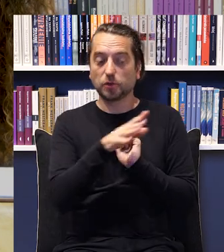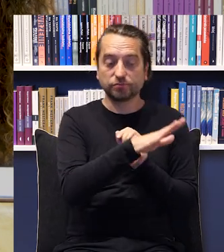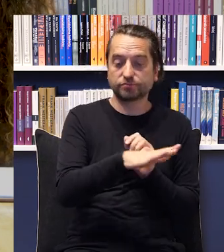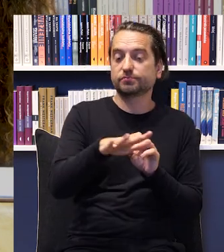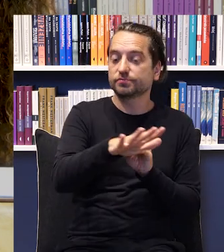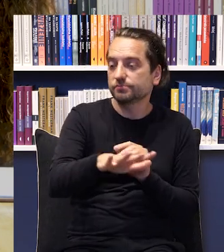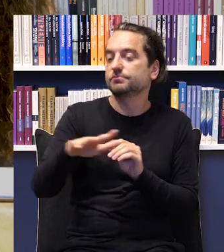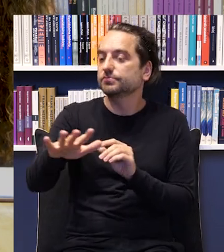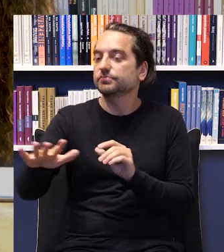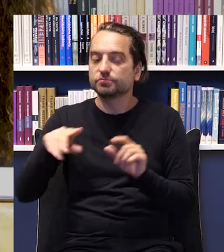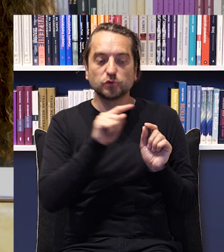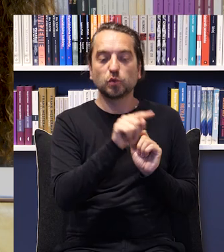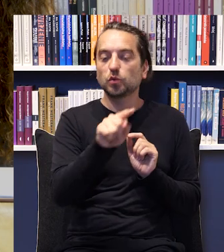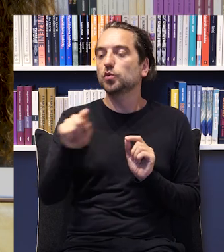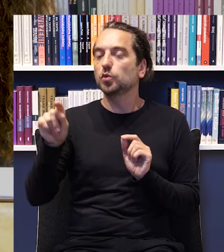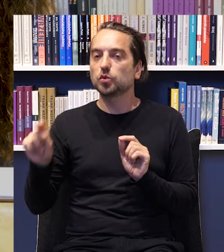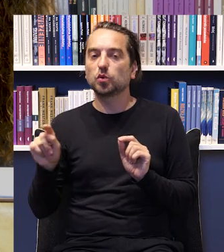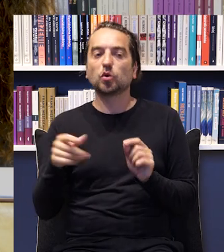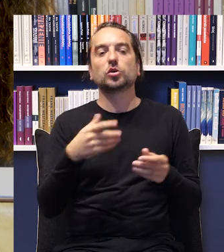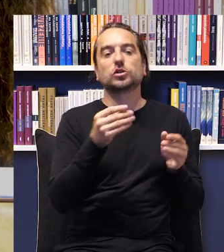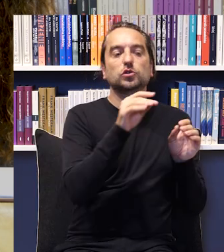tych małych przestrzeniach